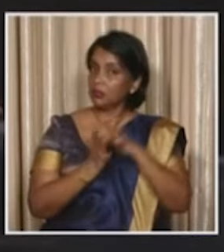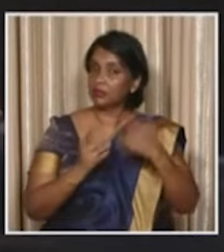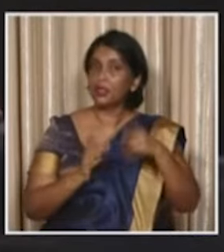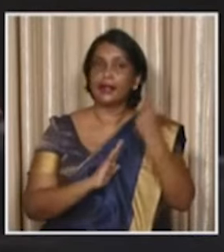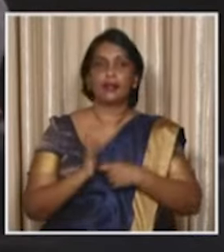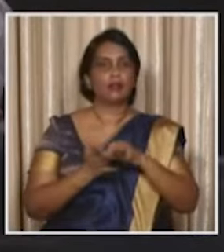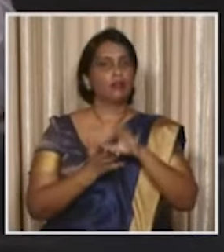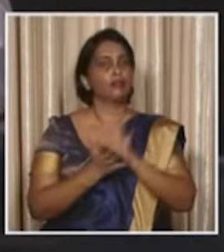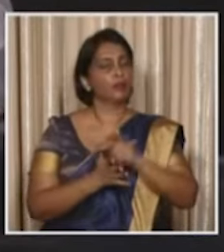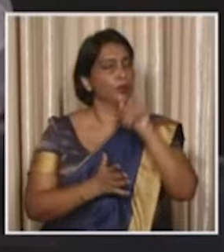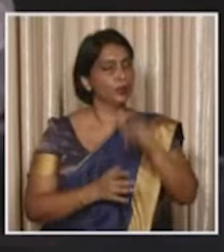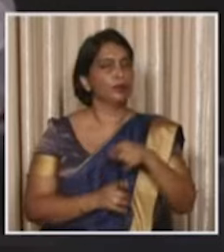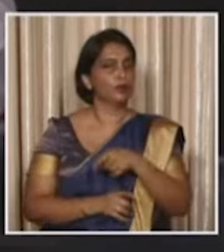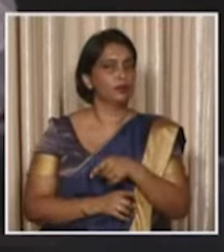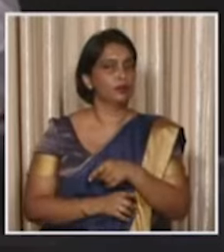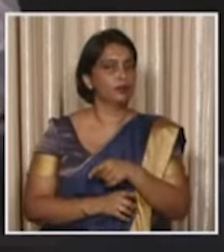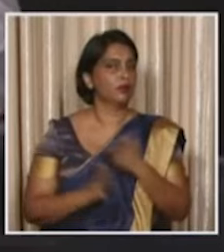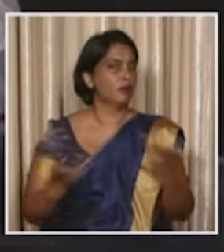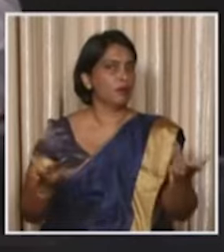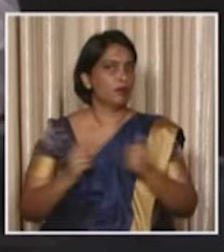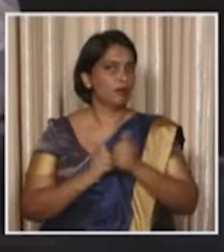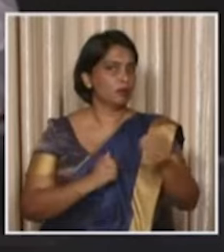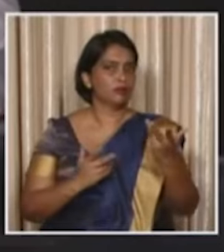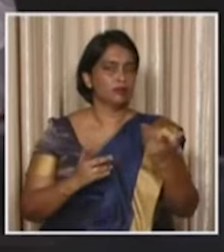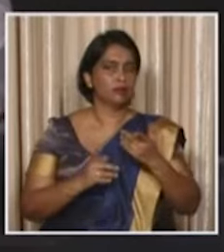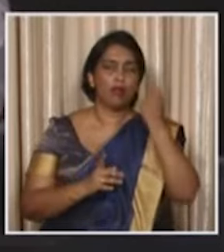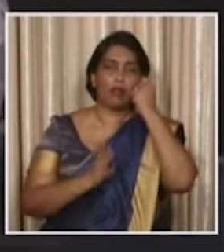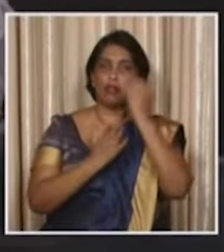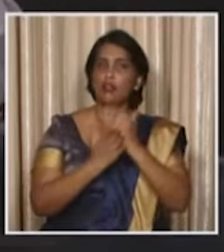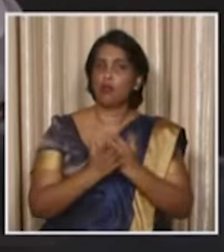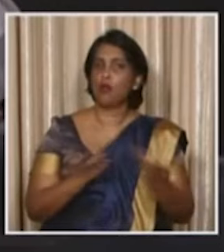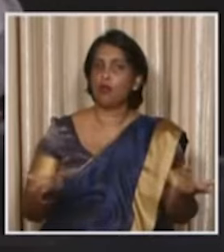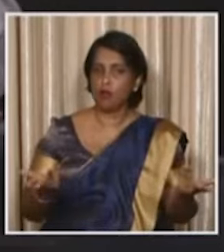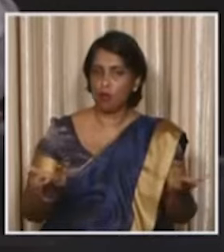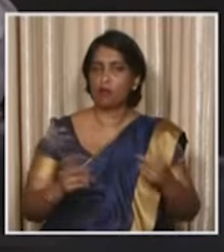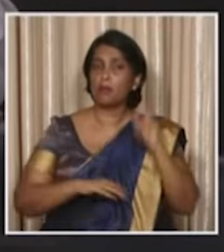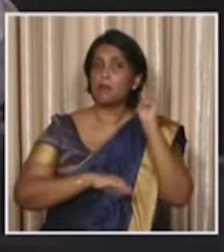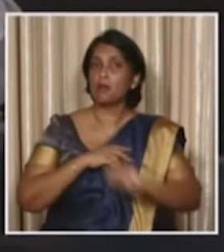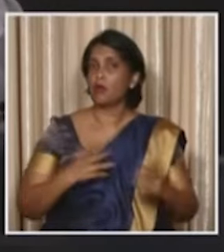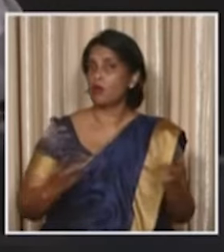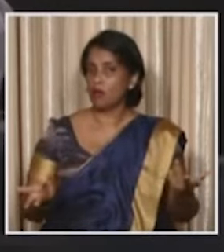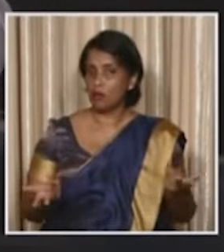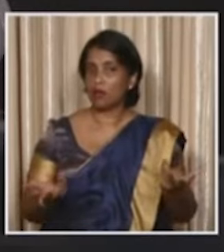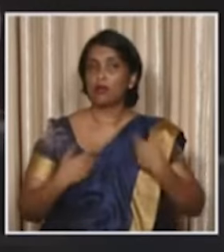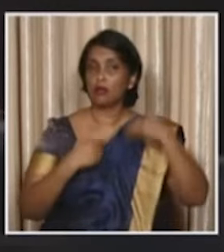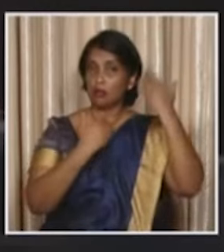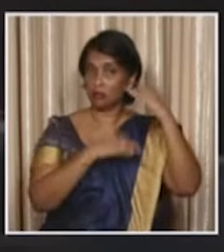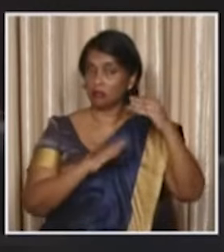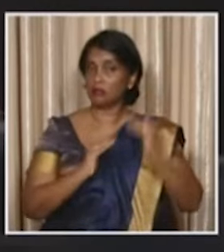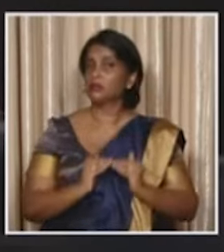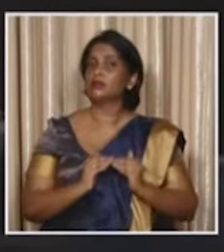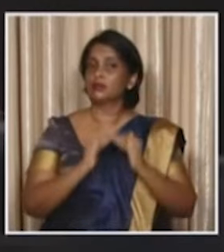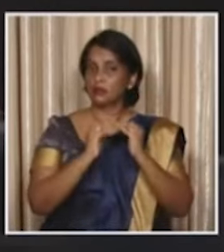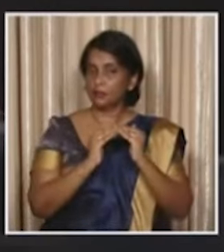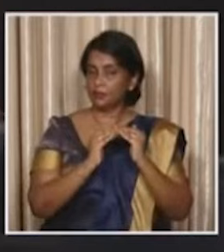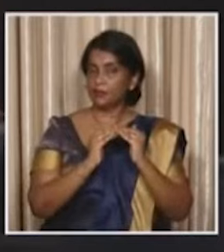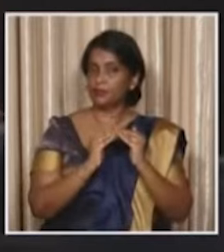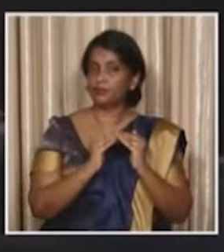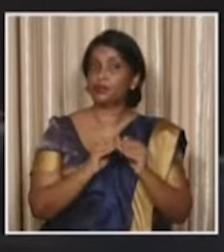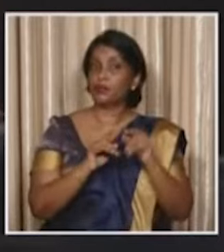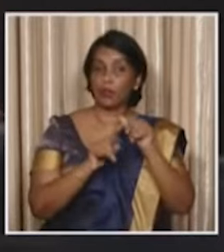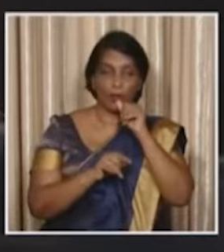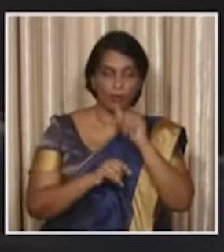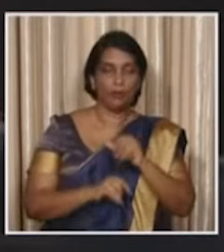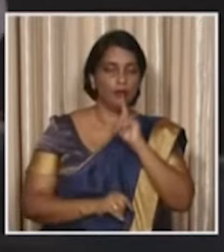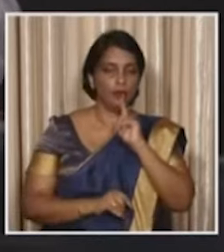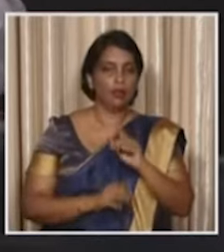නීතියක් වෙනවා. ඒක අනිවාර්යයක් වෙනවා. ඉතින් කොහොමද කරන්නේ? මොනවද තියෙන යෝජනා? මොනවද තියෙන සැලසුම් අපේ අපනයනේ වර්ධනය කරන්න? ඉතින් පැහැදිලිව